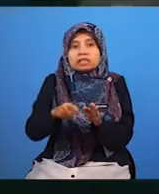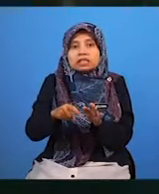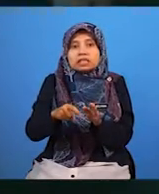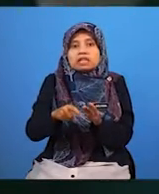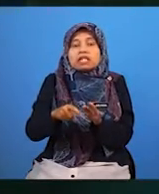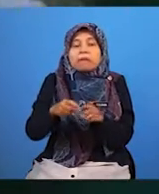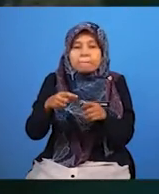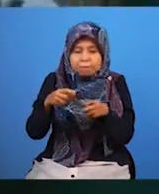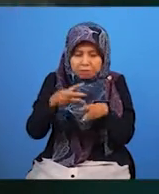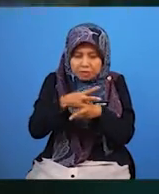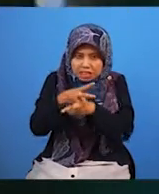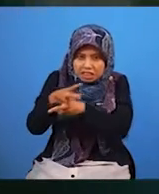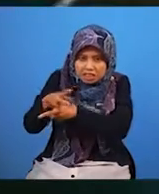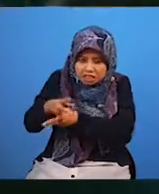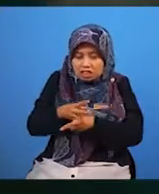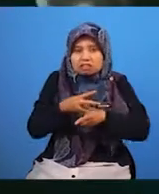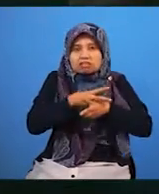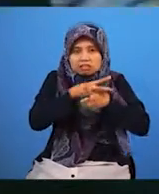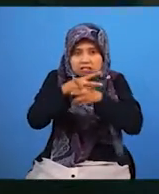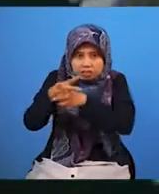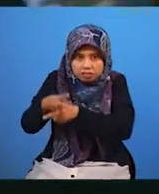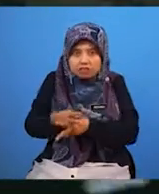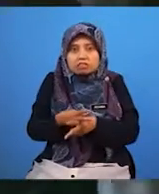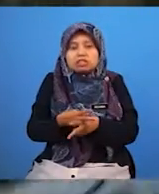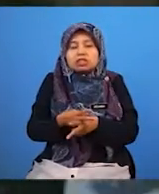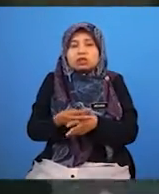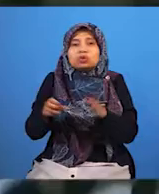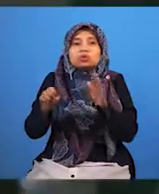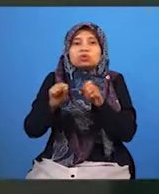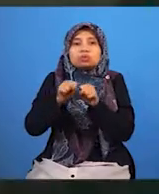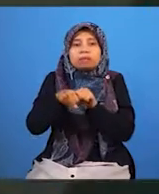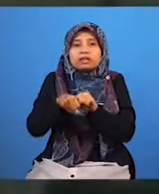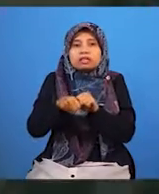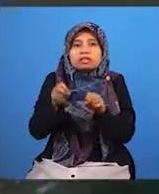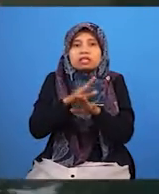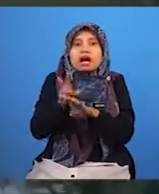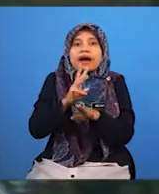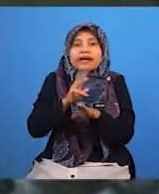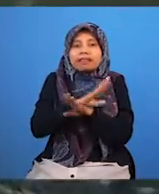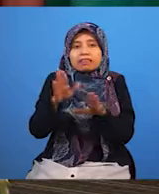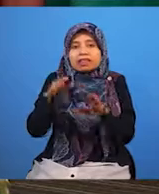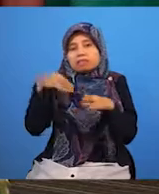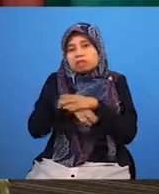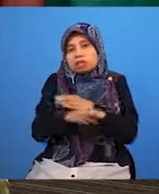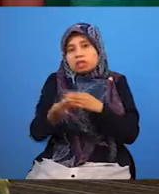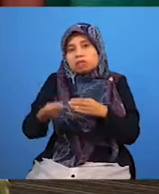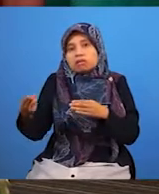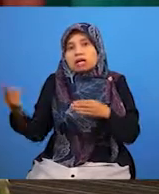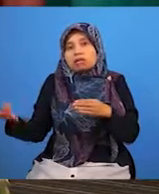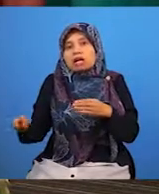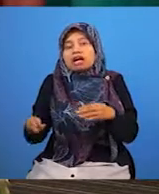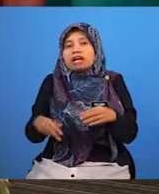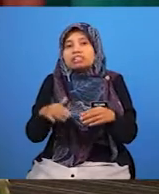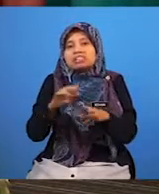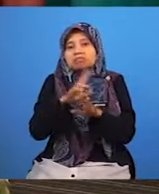secara berhati-hati supaya sampel yang diambil tidak dimasuki bahan-bahan ataupun benda asing yang